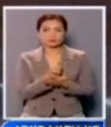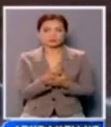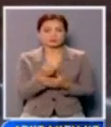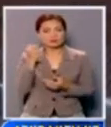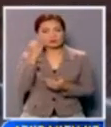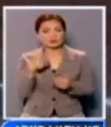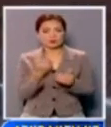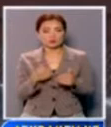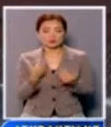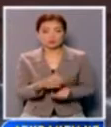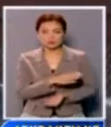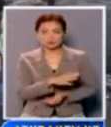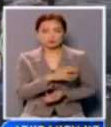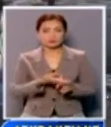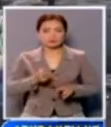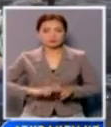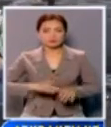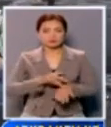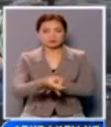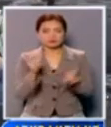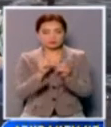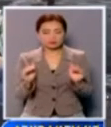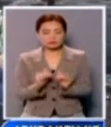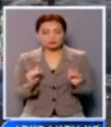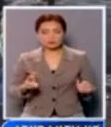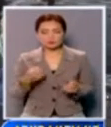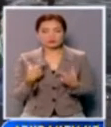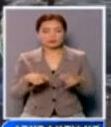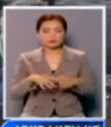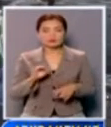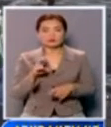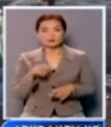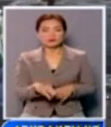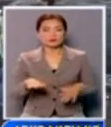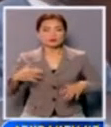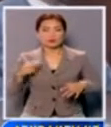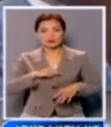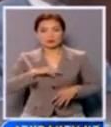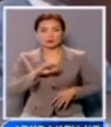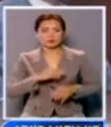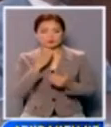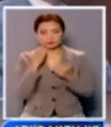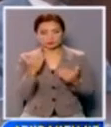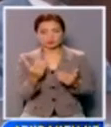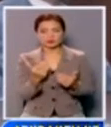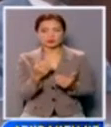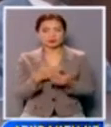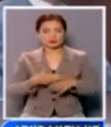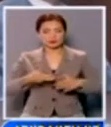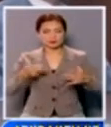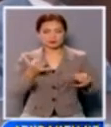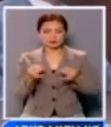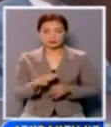ақыл кеңесін де айтты. Сондай ақ Шалғайдағы оқушылардың ұлттық бірыңғай тестілеу алдындағы дайындықтарын сұрап біліп, тікелей эфир